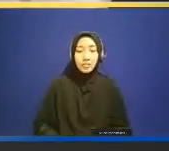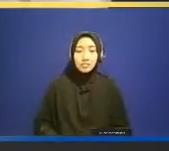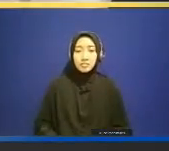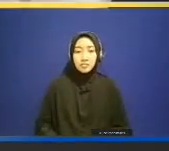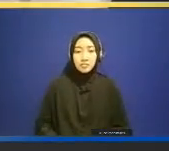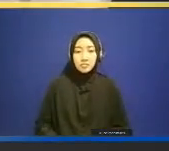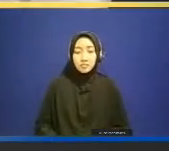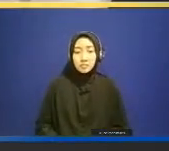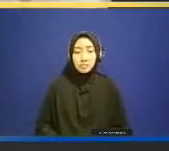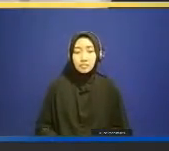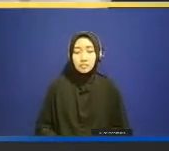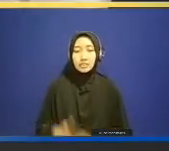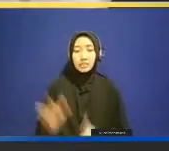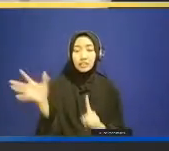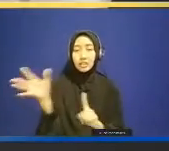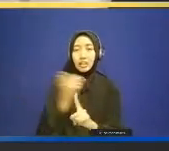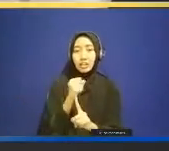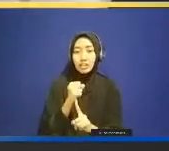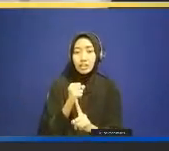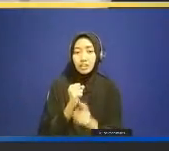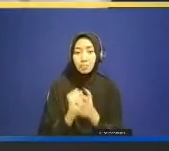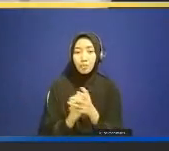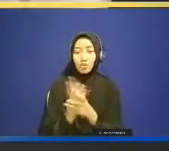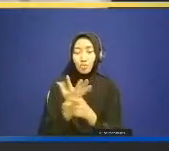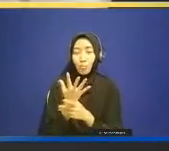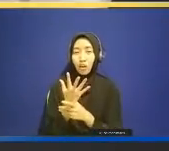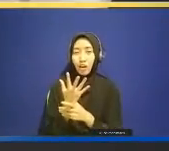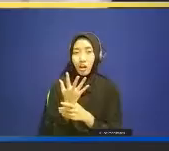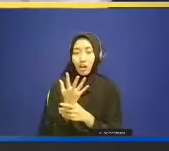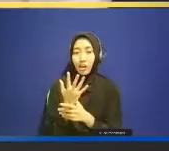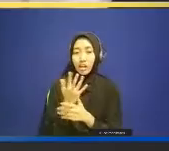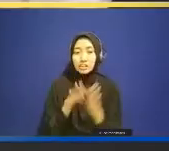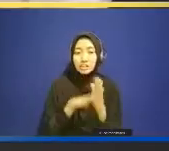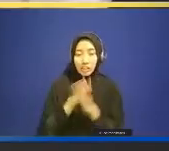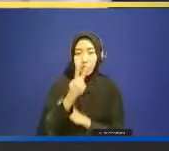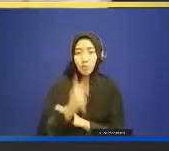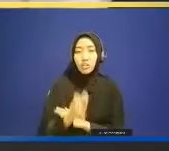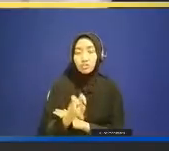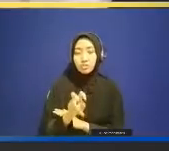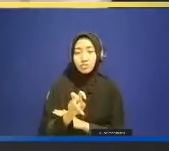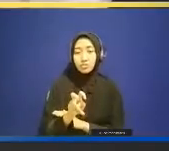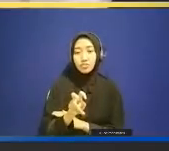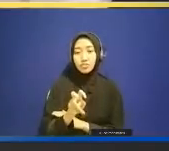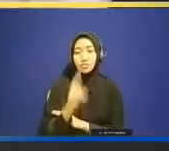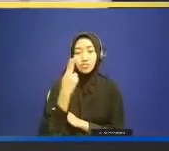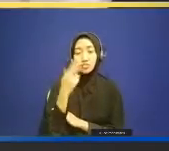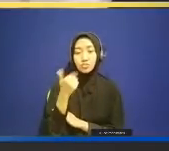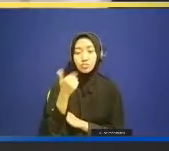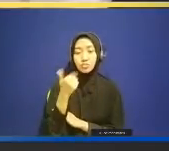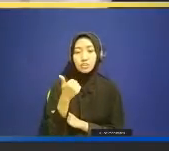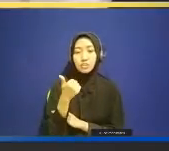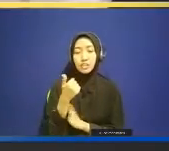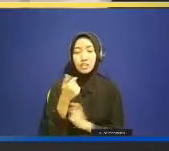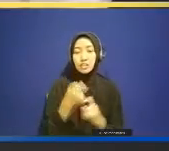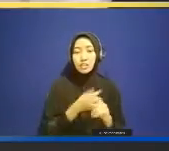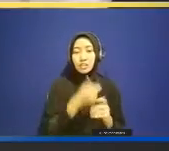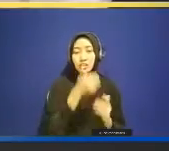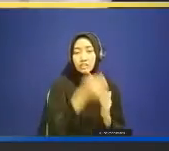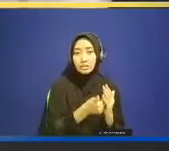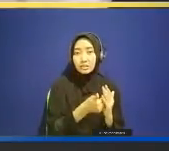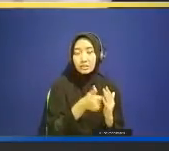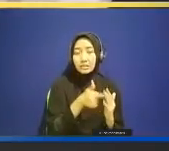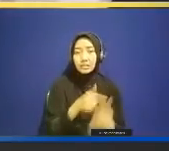tertutup target membawa pertumbuhan ya harus naik ya untuk Oh bisa keluar dari middle income Trap